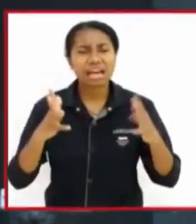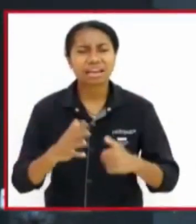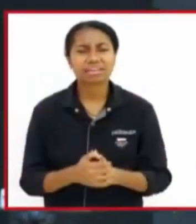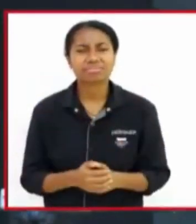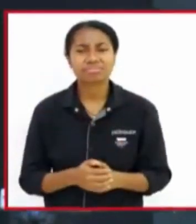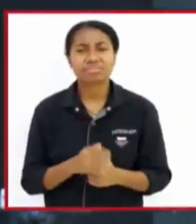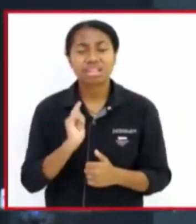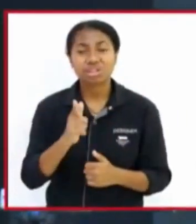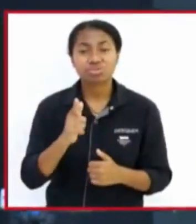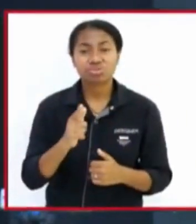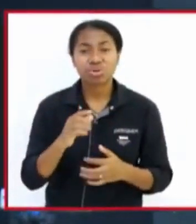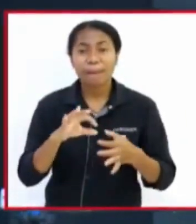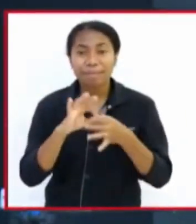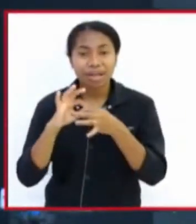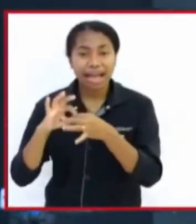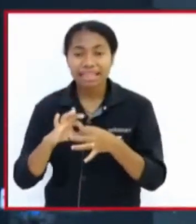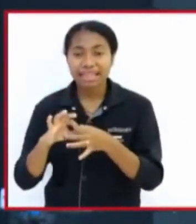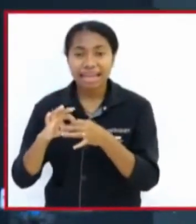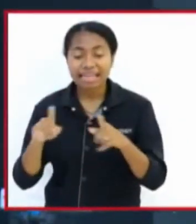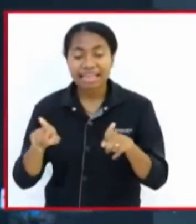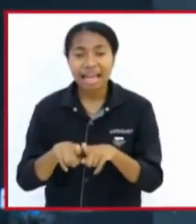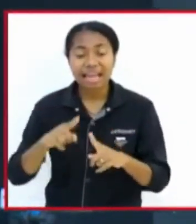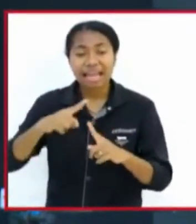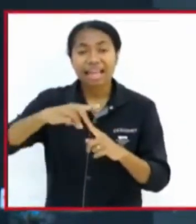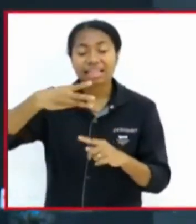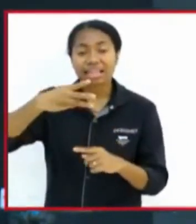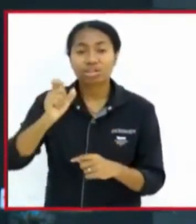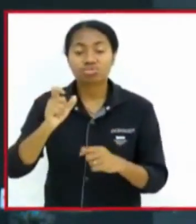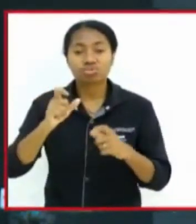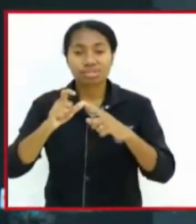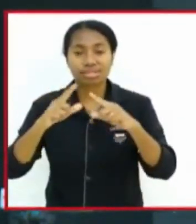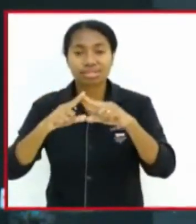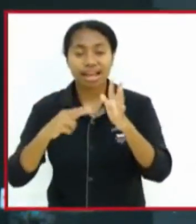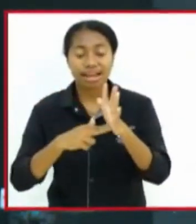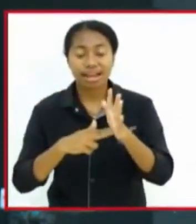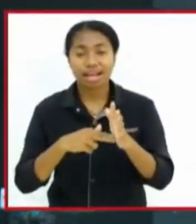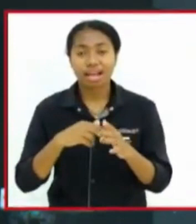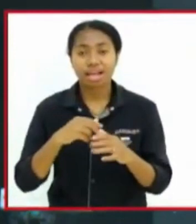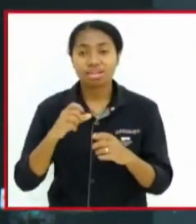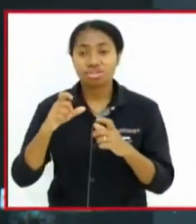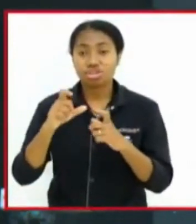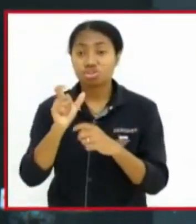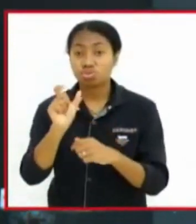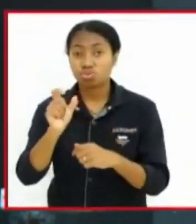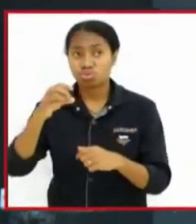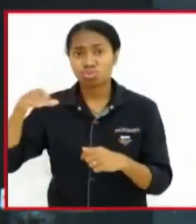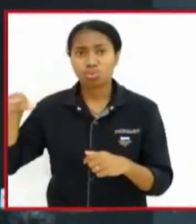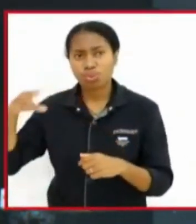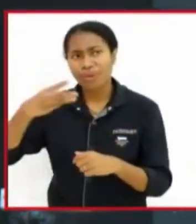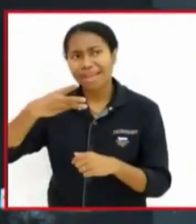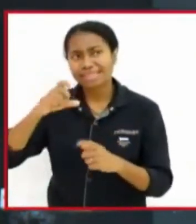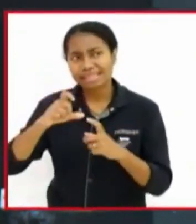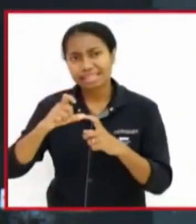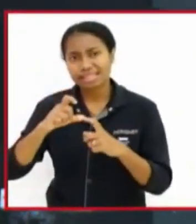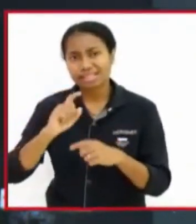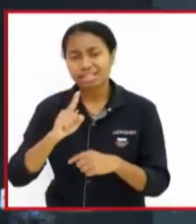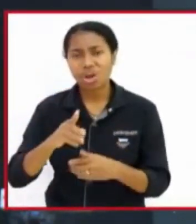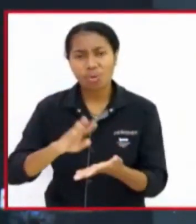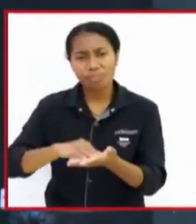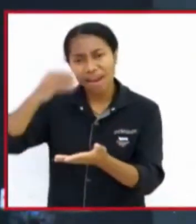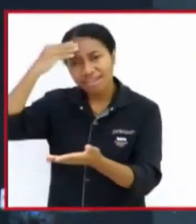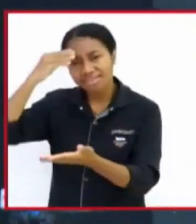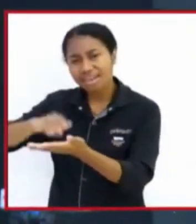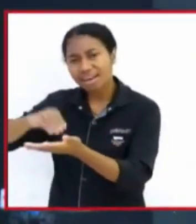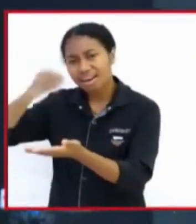karena berkaitan dengan Terusan Suez Kalau saudara belajar Hai apa dulu pelajaran